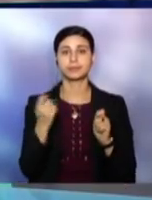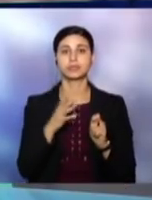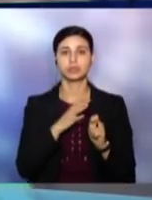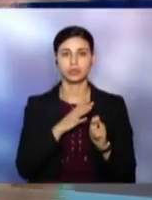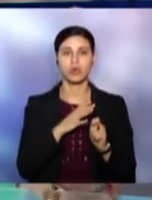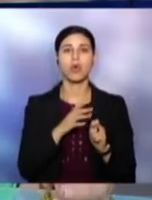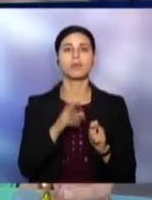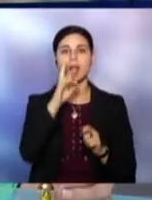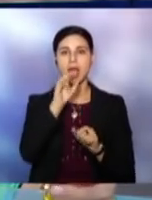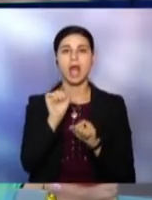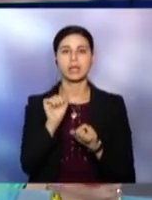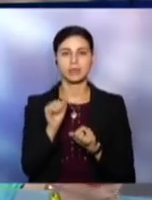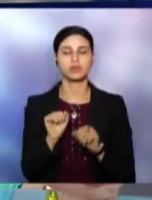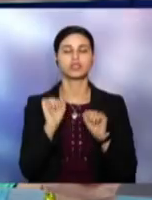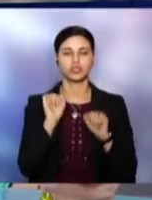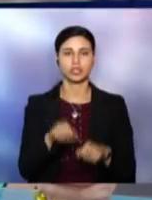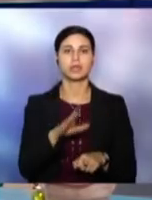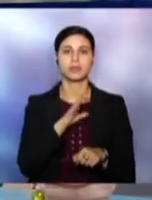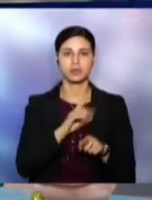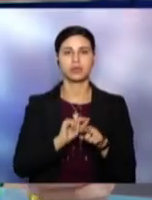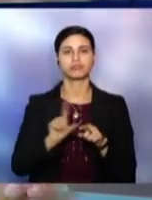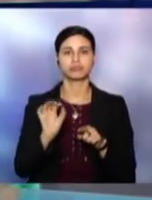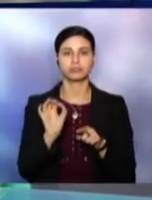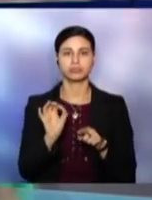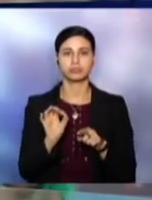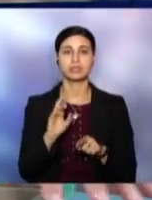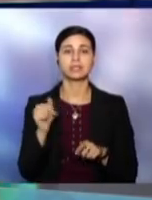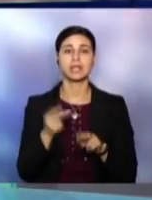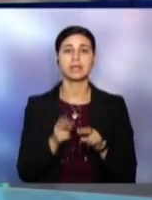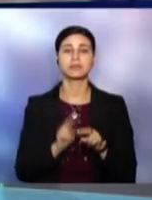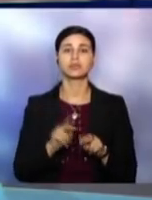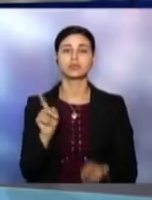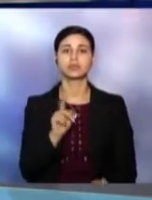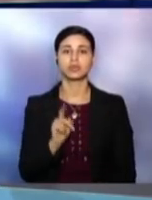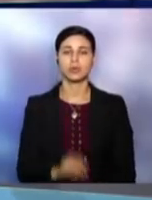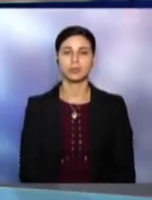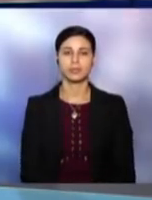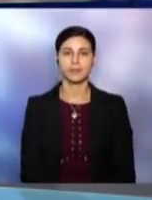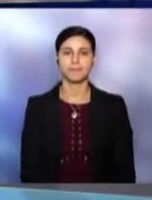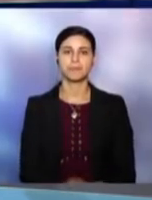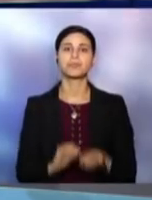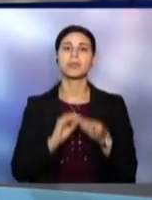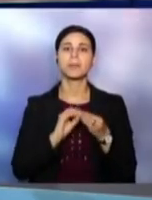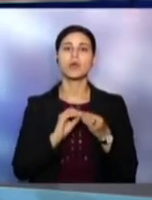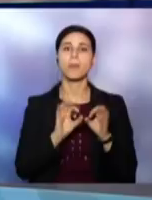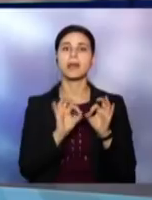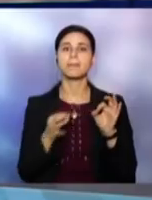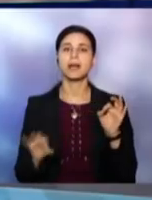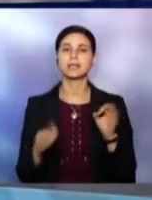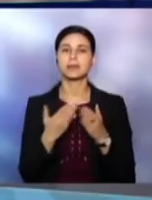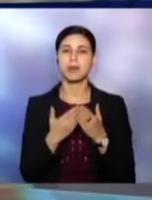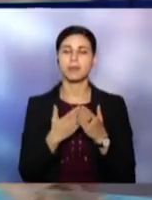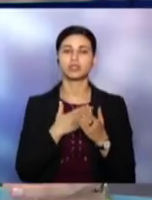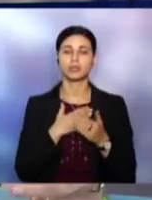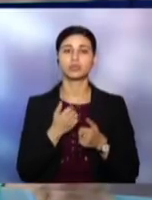ვიყენებთ ანტიბიოტიკოთერაპიას, იმ შემთხვევაში შესაძლებელი არის რომ განვითარდეს და იმისთვის რომ ეს მეგობარი ბაქტერიებს რაღაცნაირად